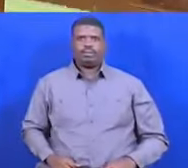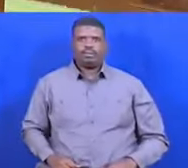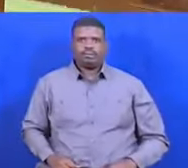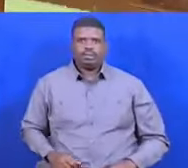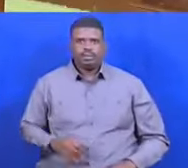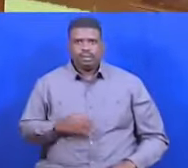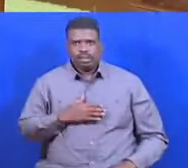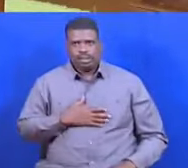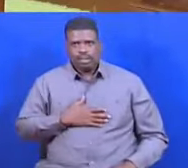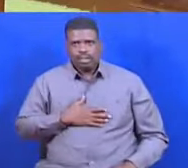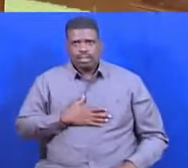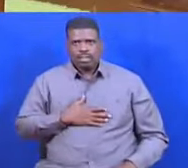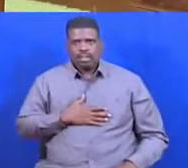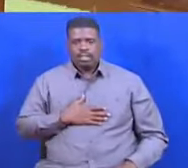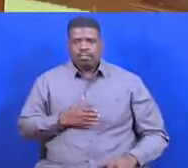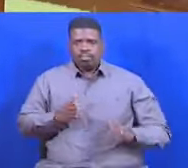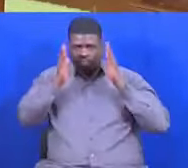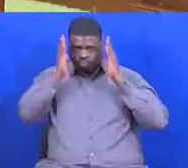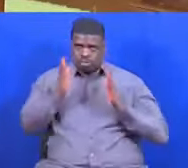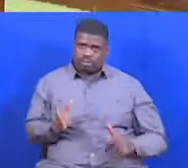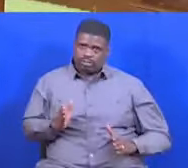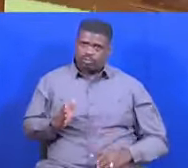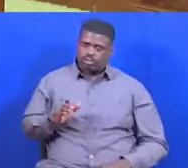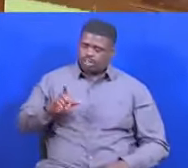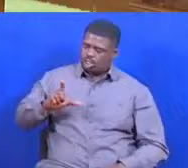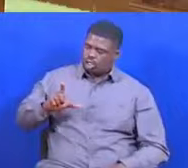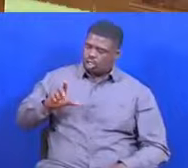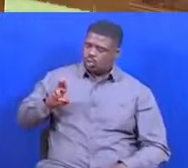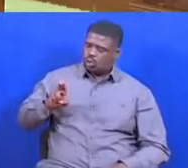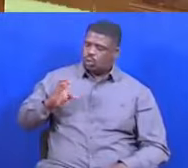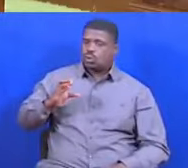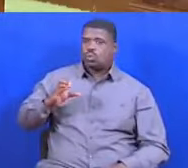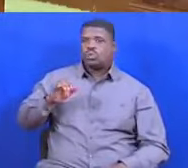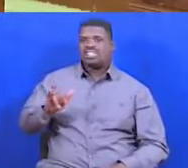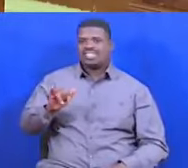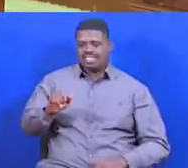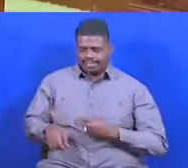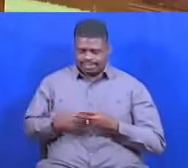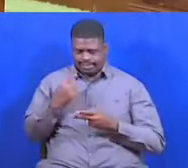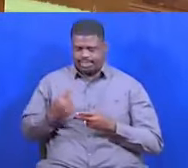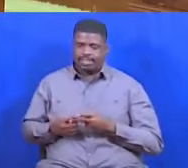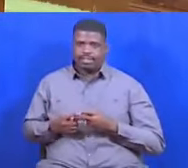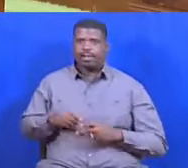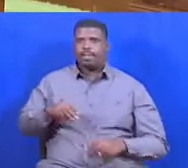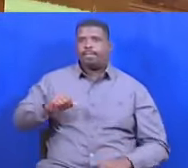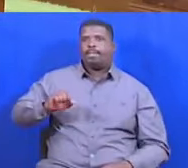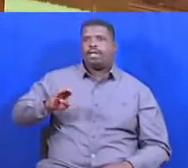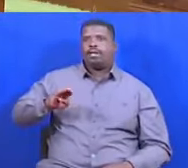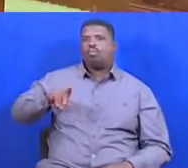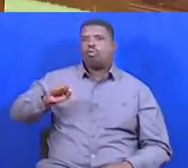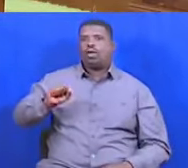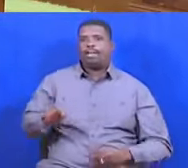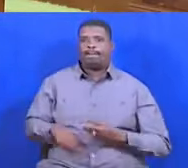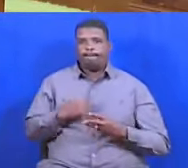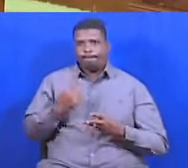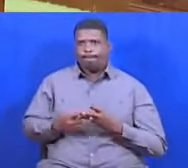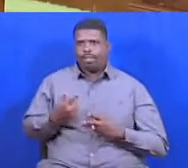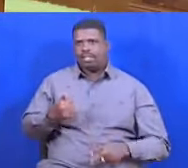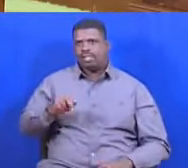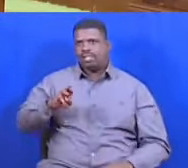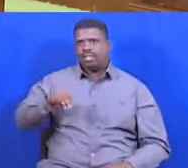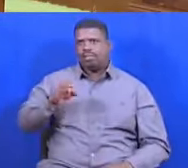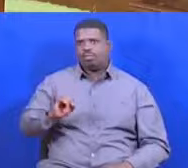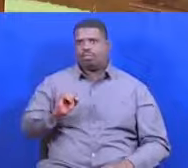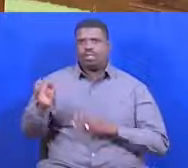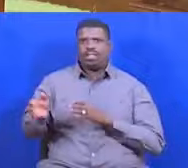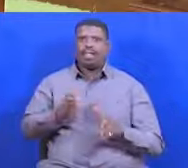Asante sana. Mheshimiwa Lucy Thomas Mayenga atafuatiwa na Mheshimiwa Angelina Mabula. Mheshimiwa Priscus Tarimo